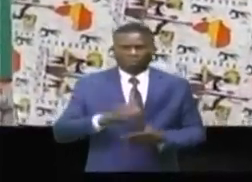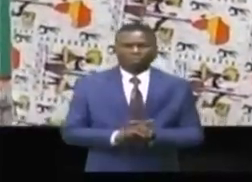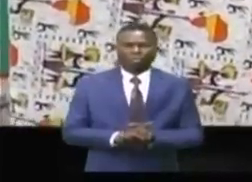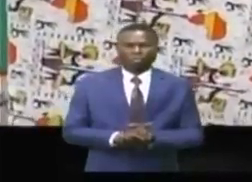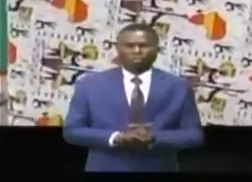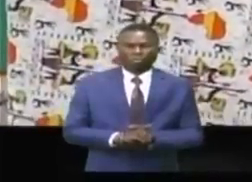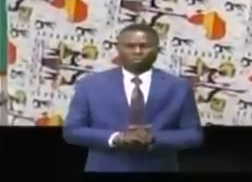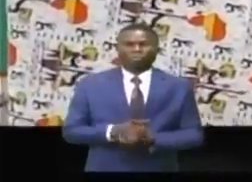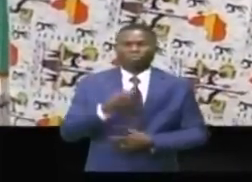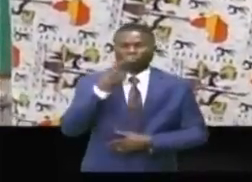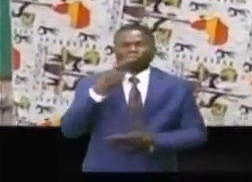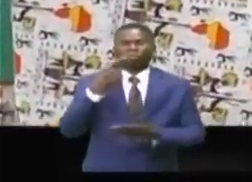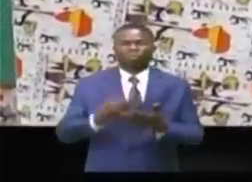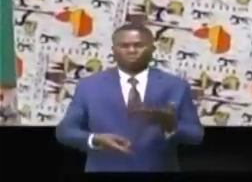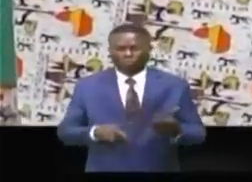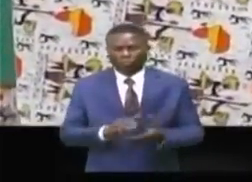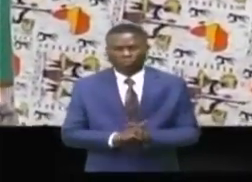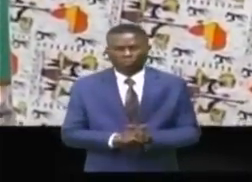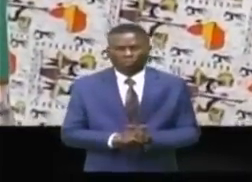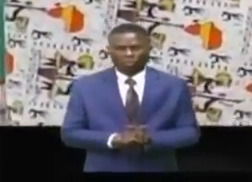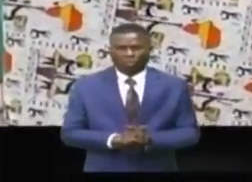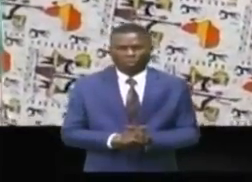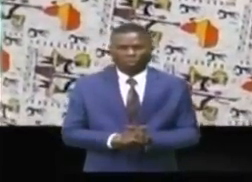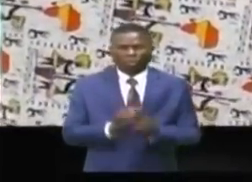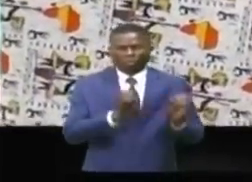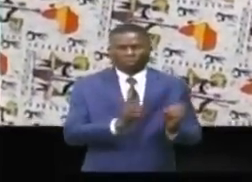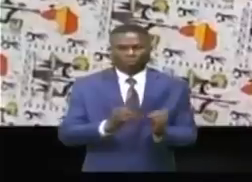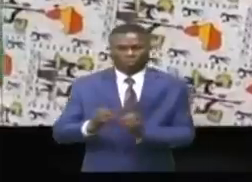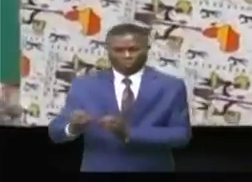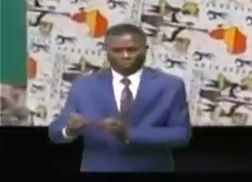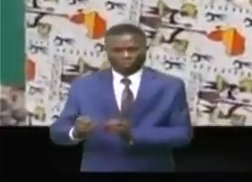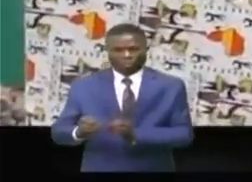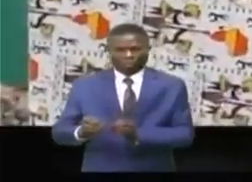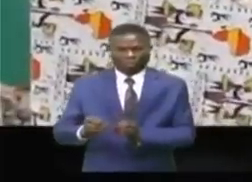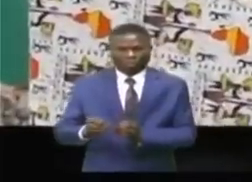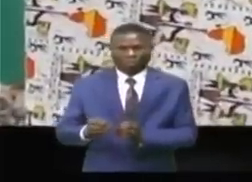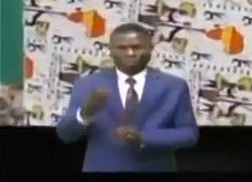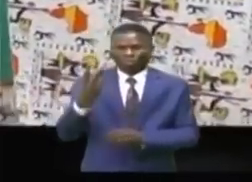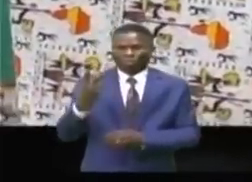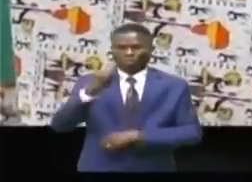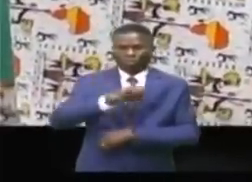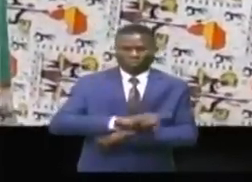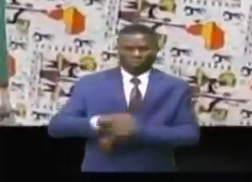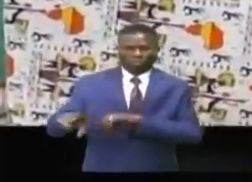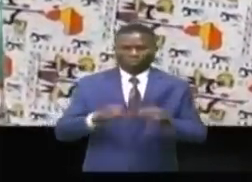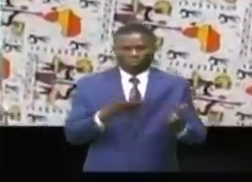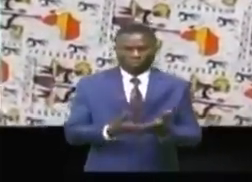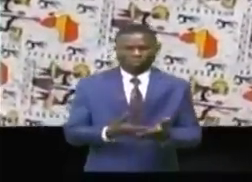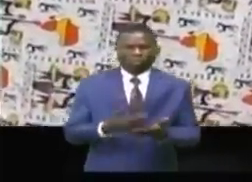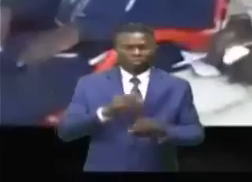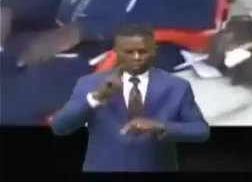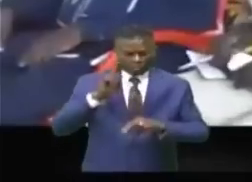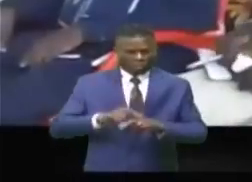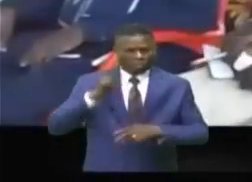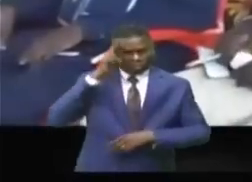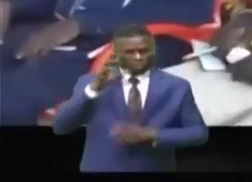avec Goshen, a organisé des journées d'activité. Nous voulons réfléchir